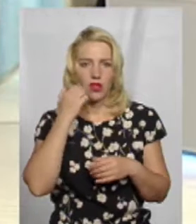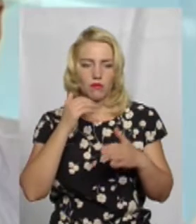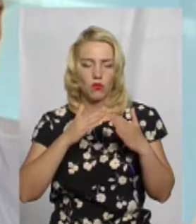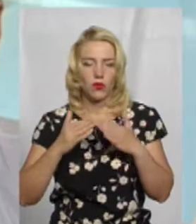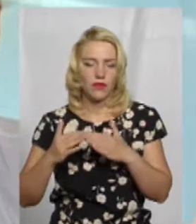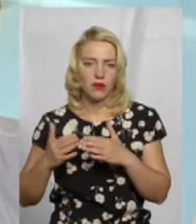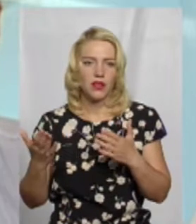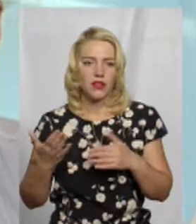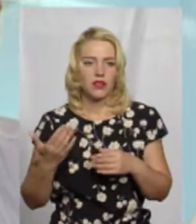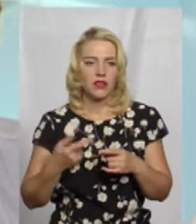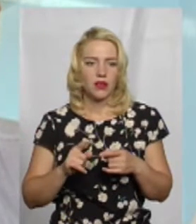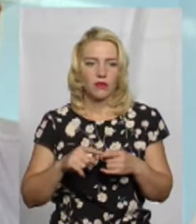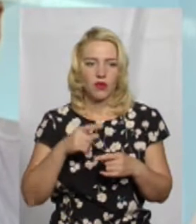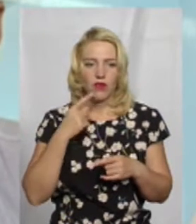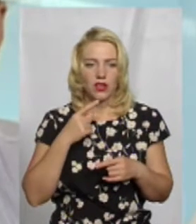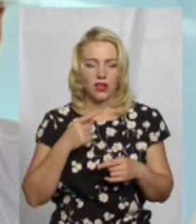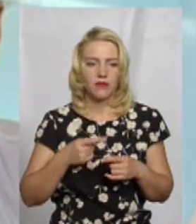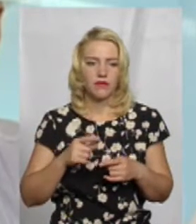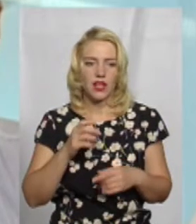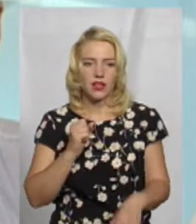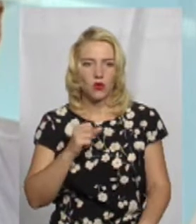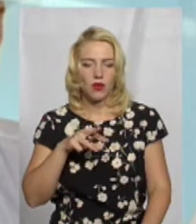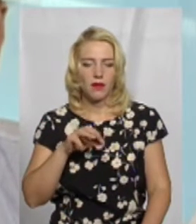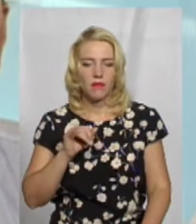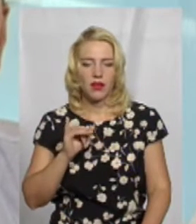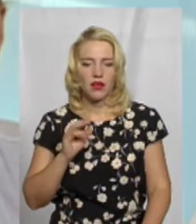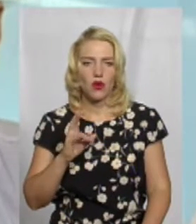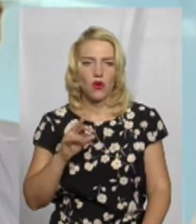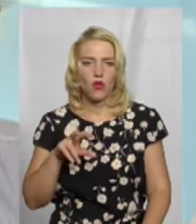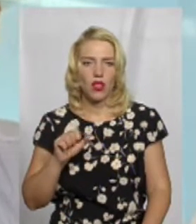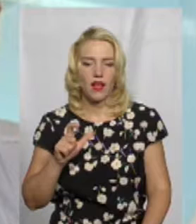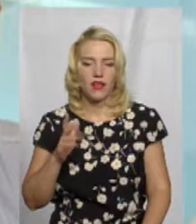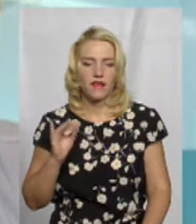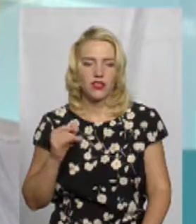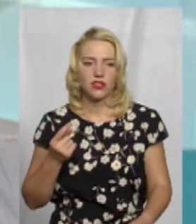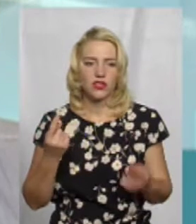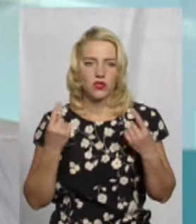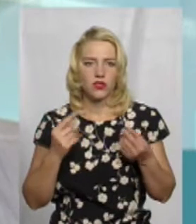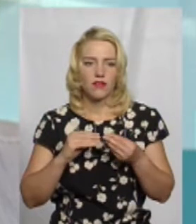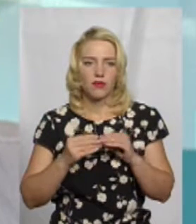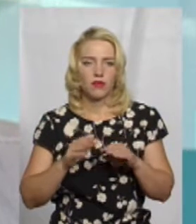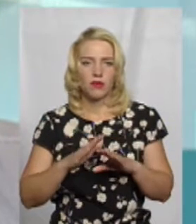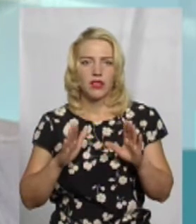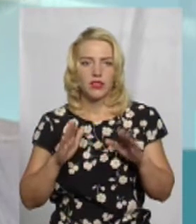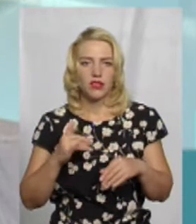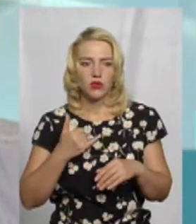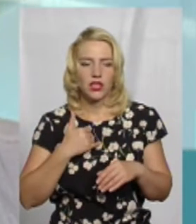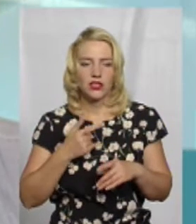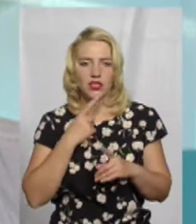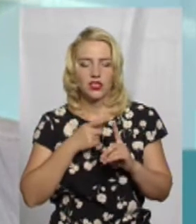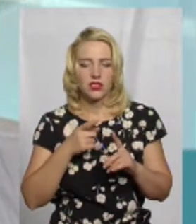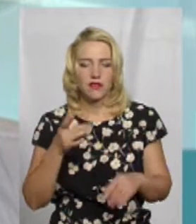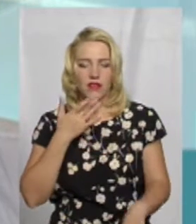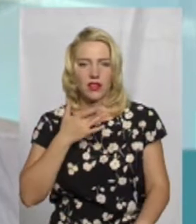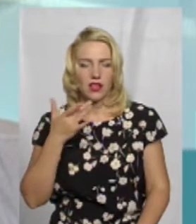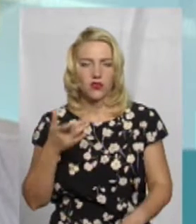будівлям, про які говорив Анатолій Миколайович. Це дійсно дуже суттєва проблема. І не тільки у нас. За часів радянської